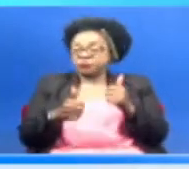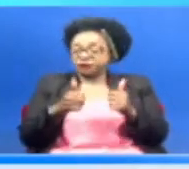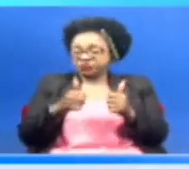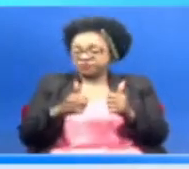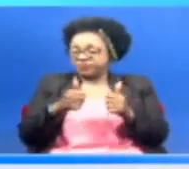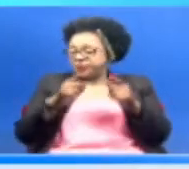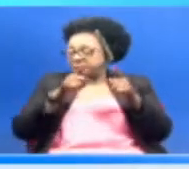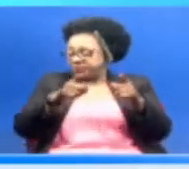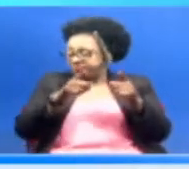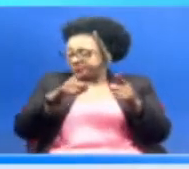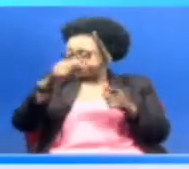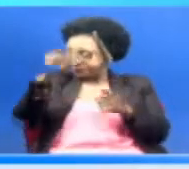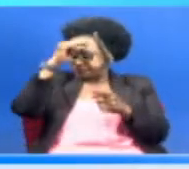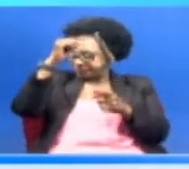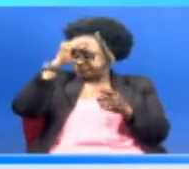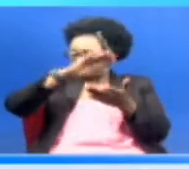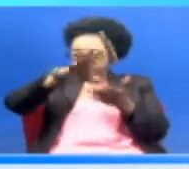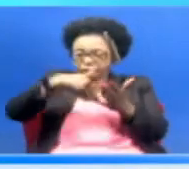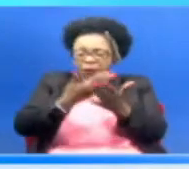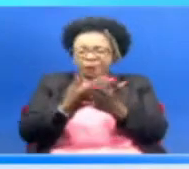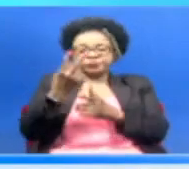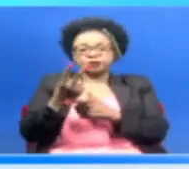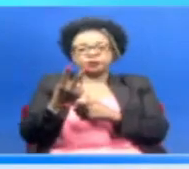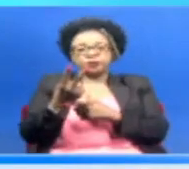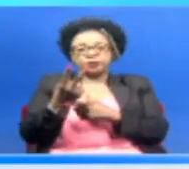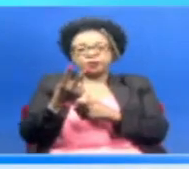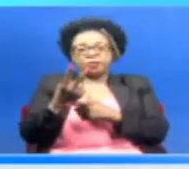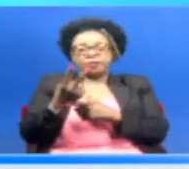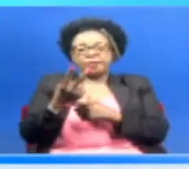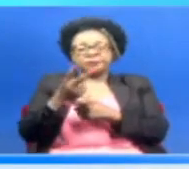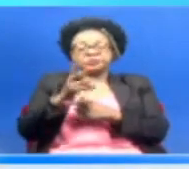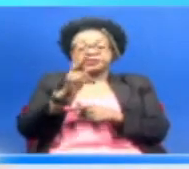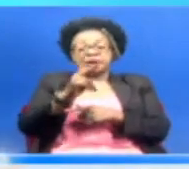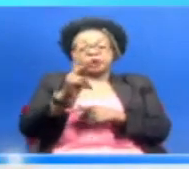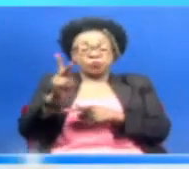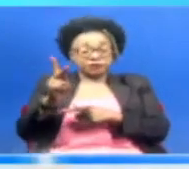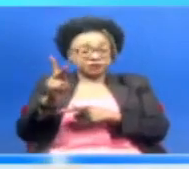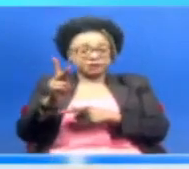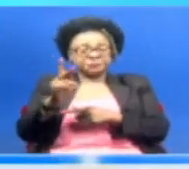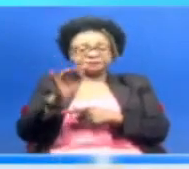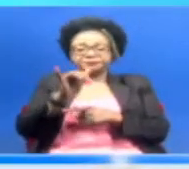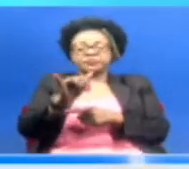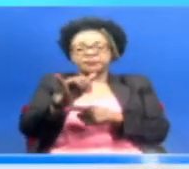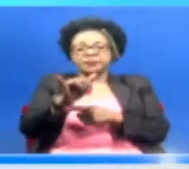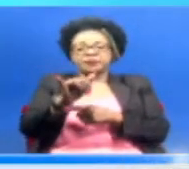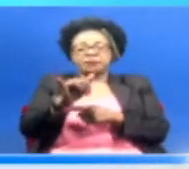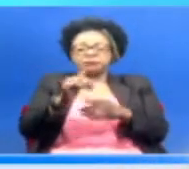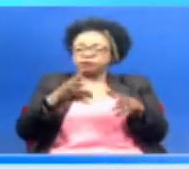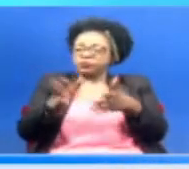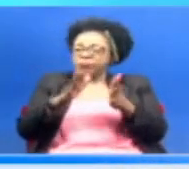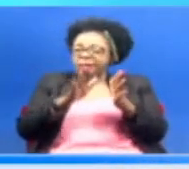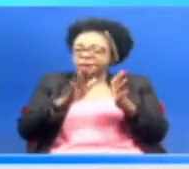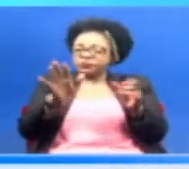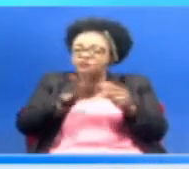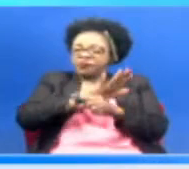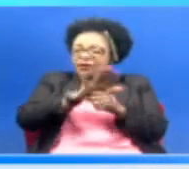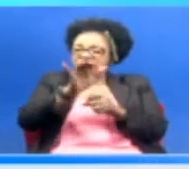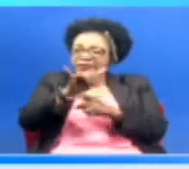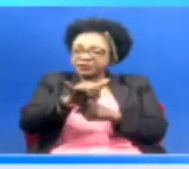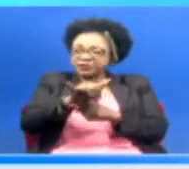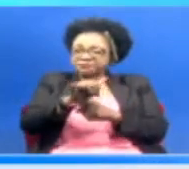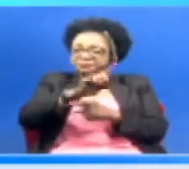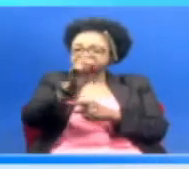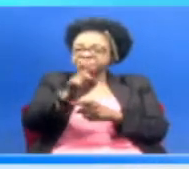wanalaumu serikali zote mbili. Je, serikali ya Kenya Kwanza iko katika mwenendo sawa wa kutimiza UHC?